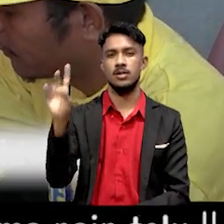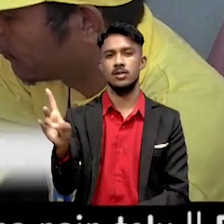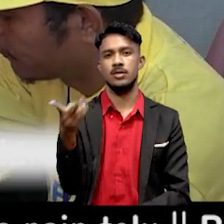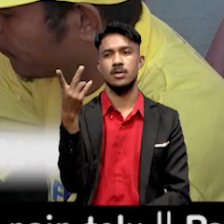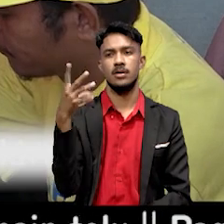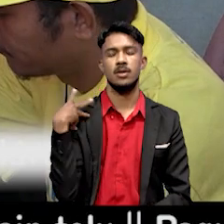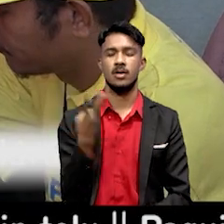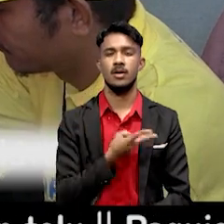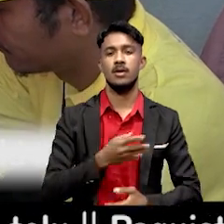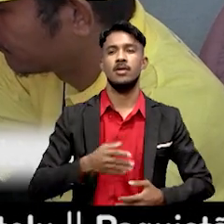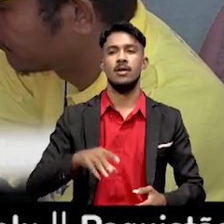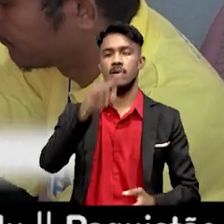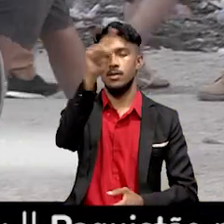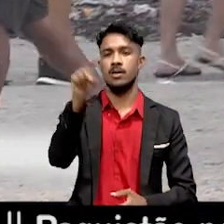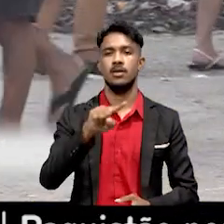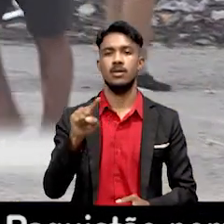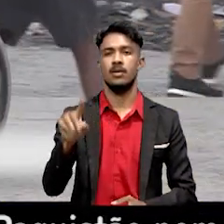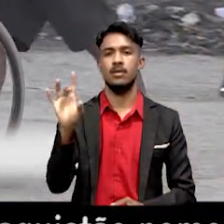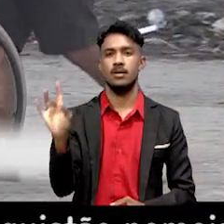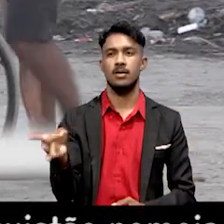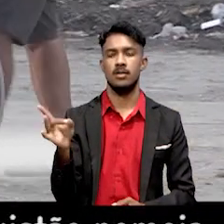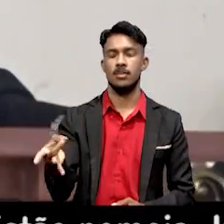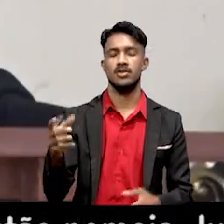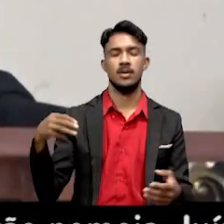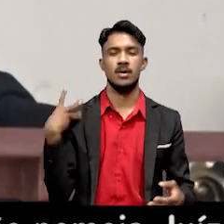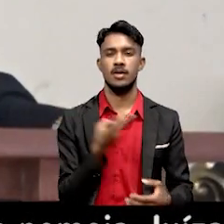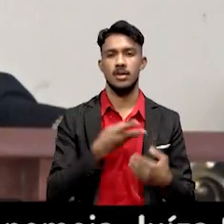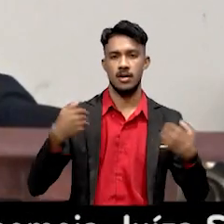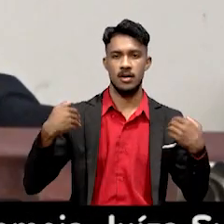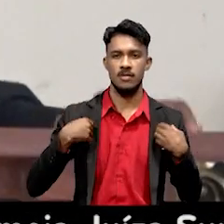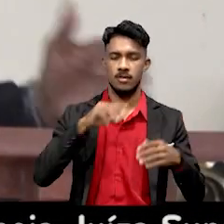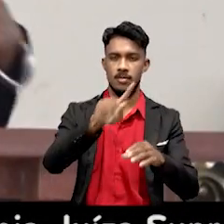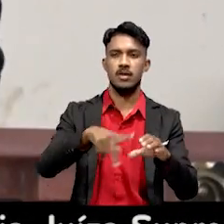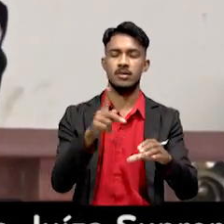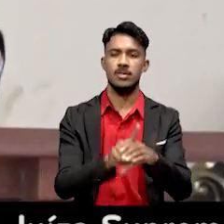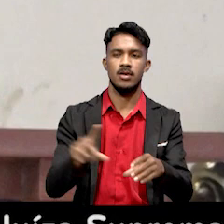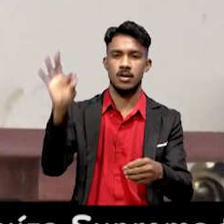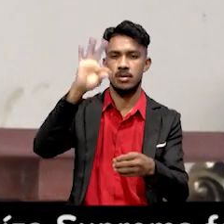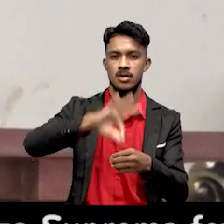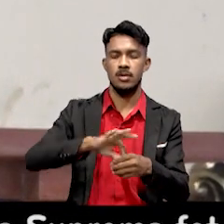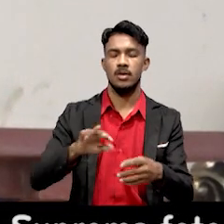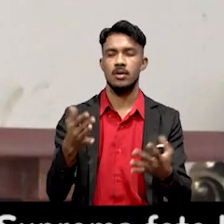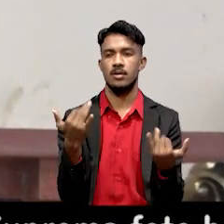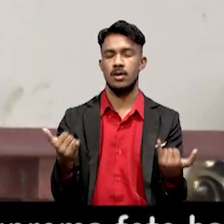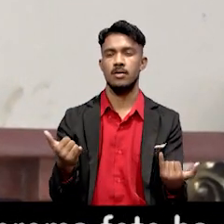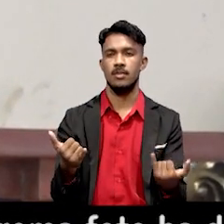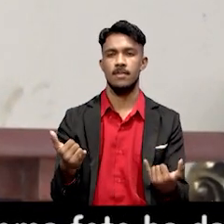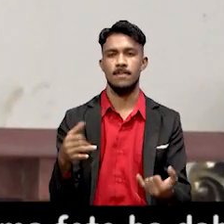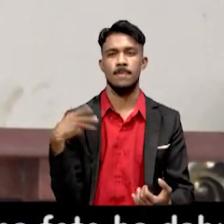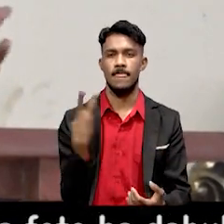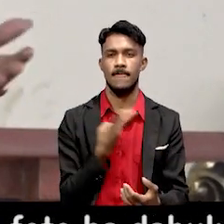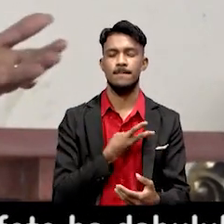80% sidarang Tenerai nak participe di eleksyen. Ia agora eleksyen